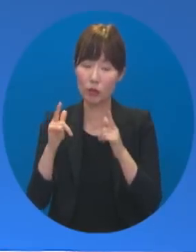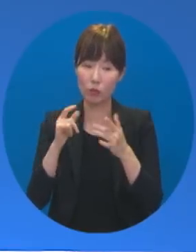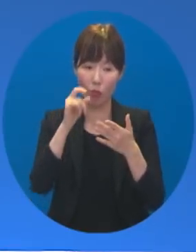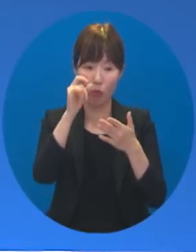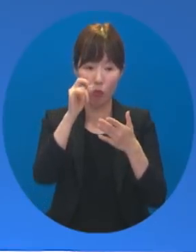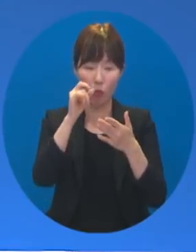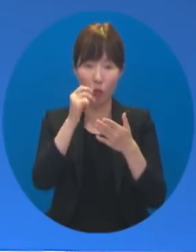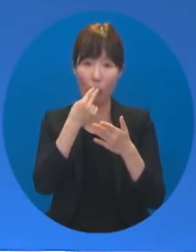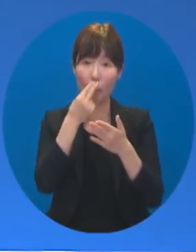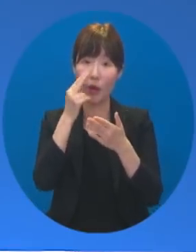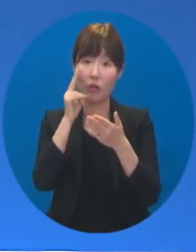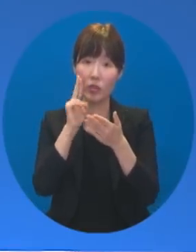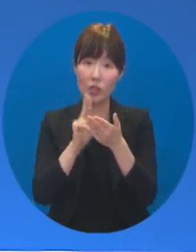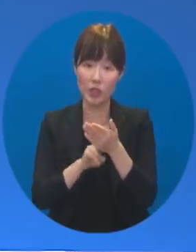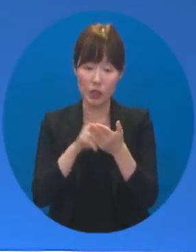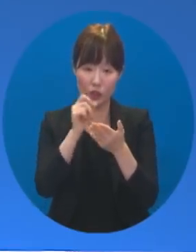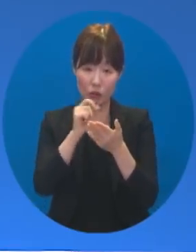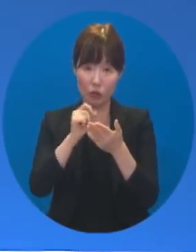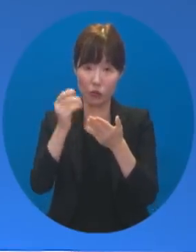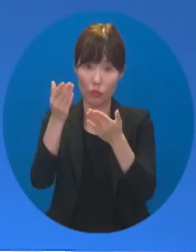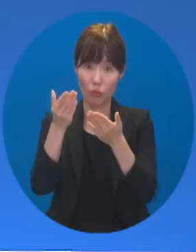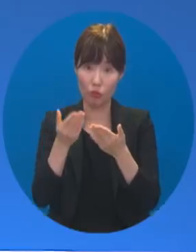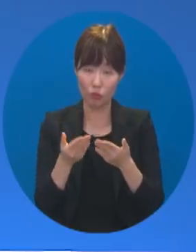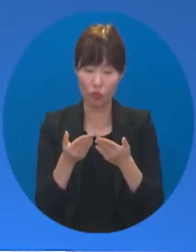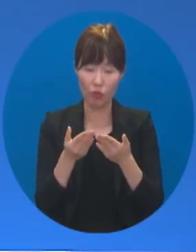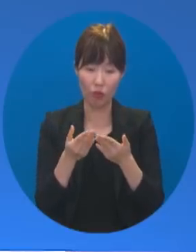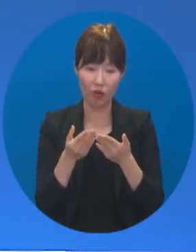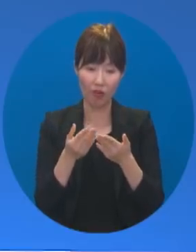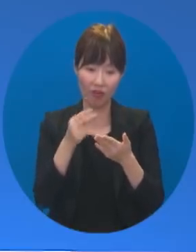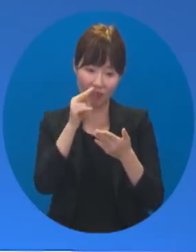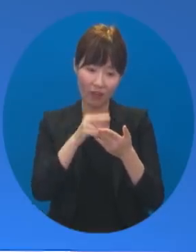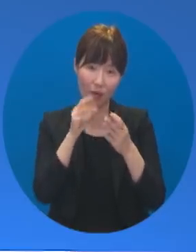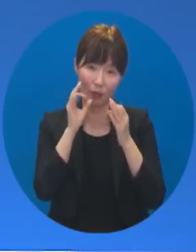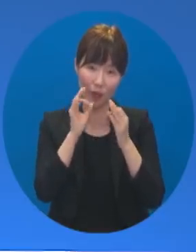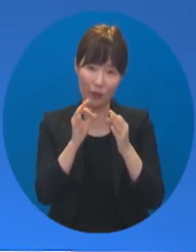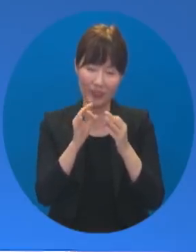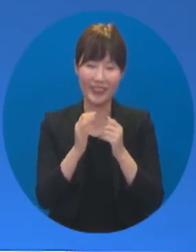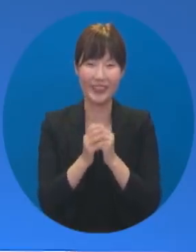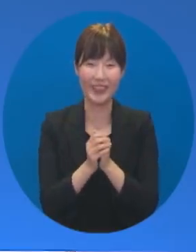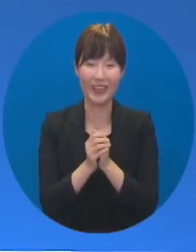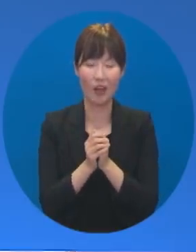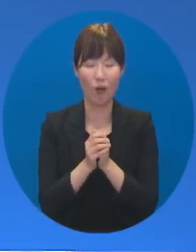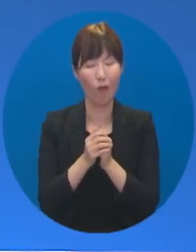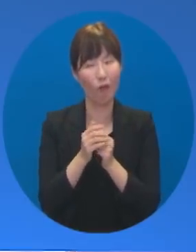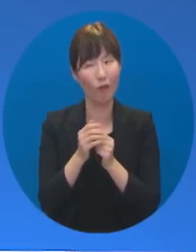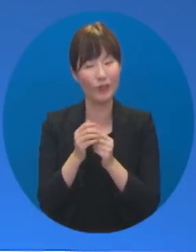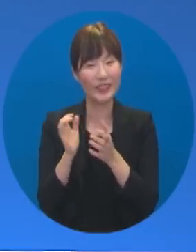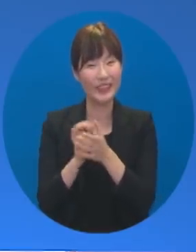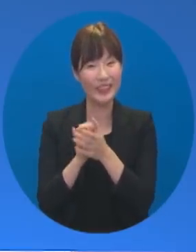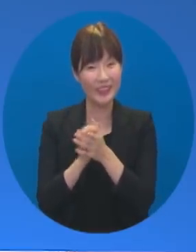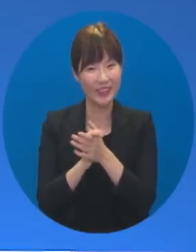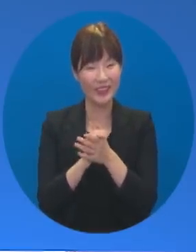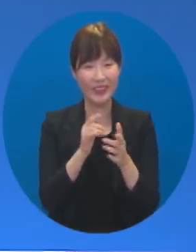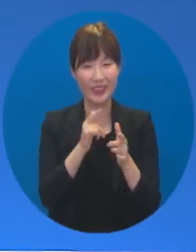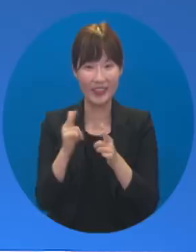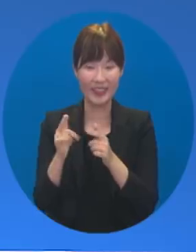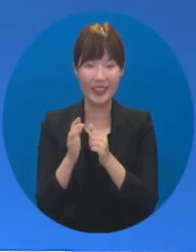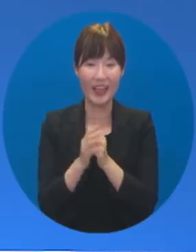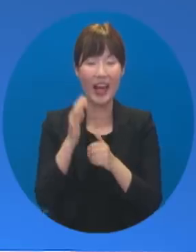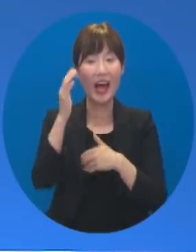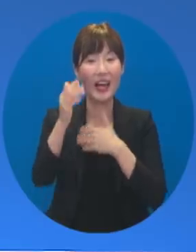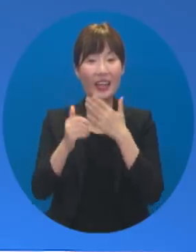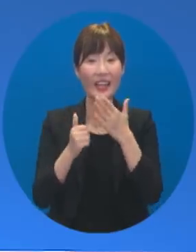제가 기억나는 게 어떤 친구가 원기야 내가 이렇게 된 것은 다 하나님께서 특별한